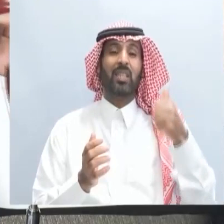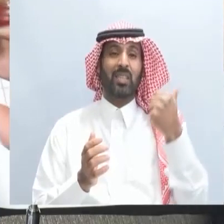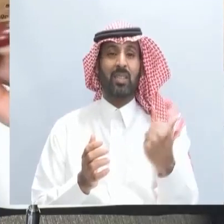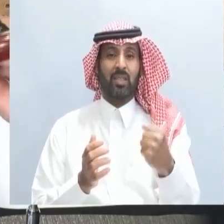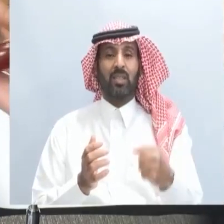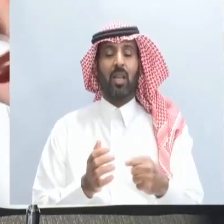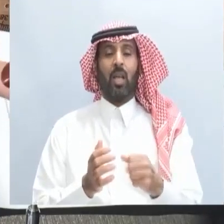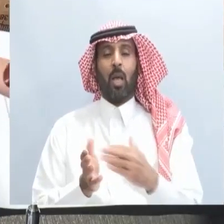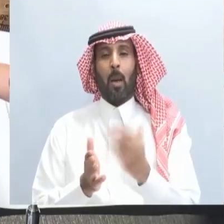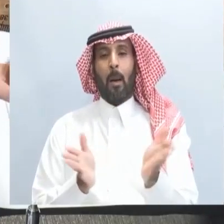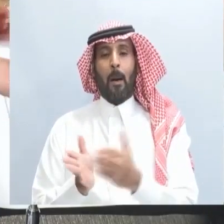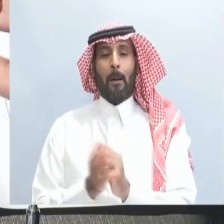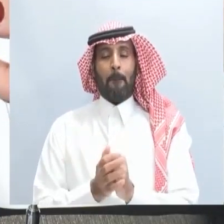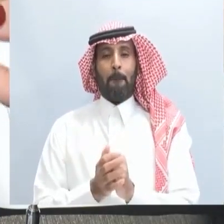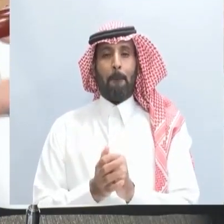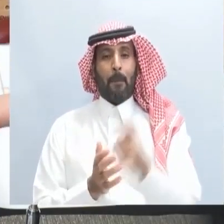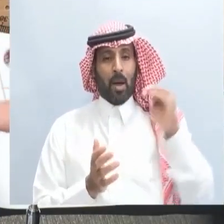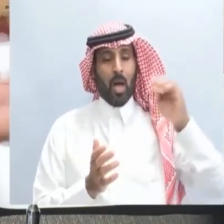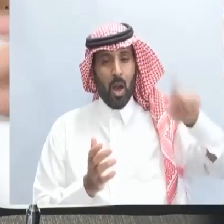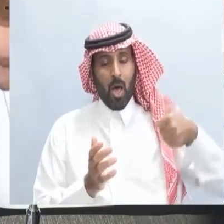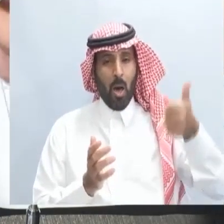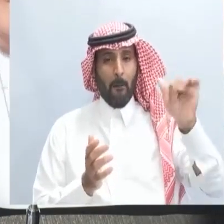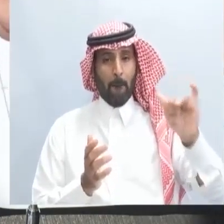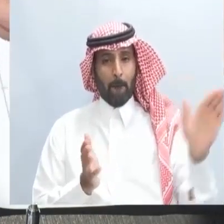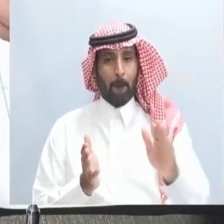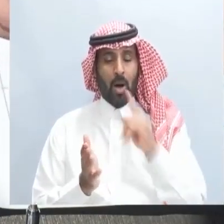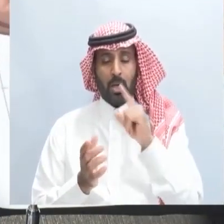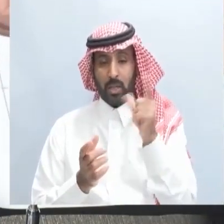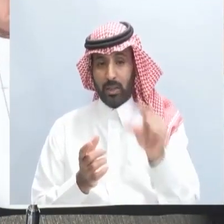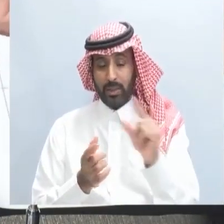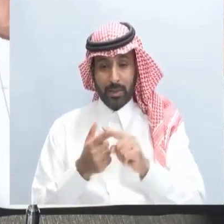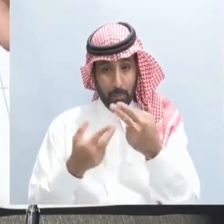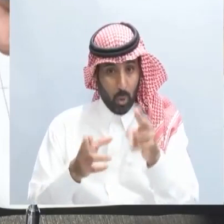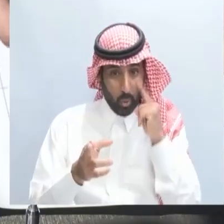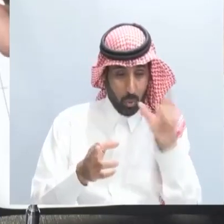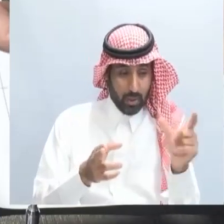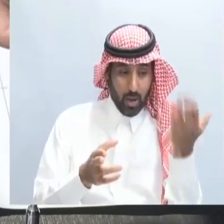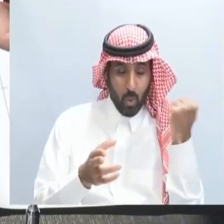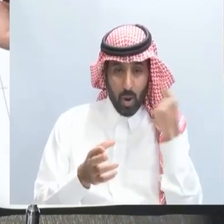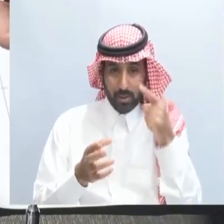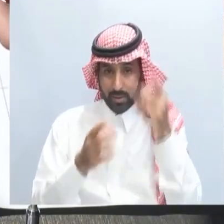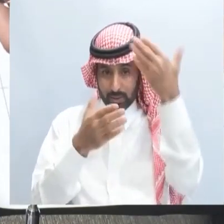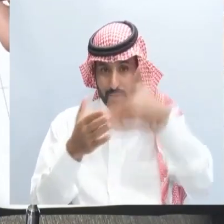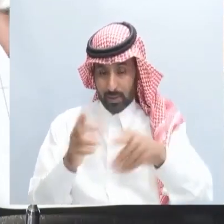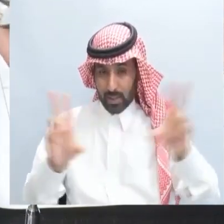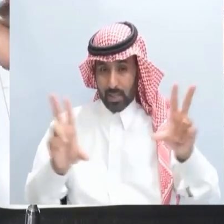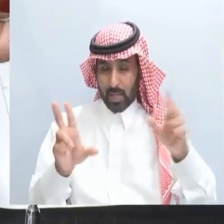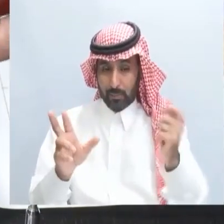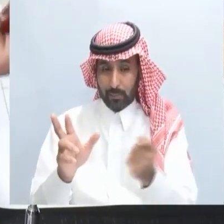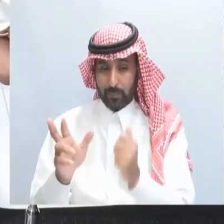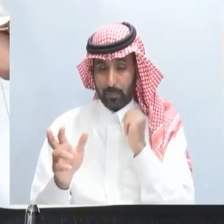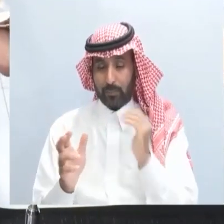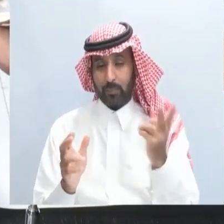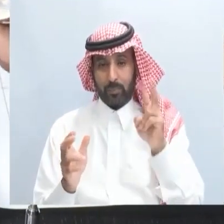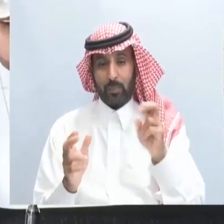لدينا كم 60 غرام اذا 60 غرام الوحده بدت لك قبل قليل على الشاشه انها مكتوبه هنا